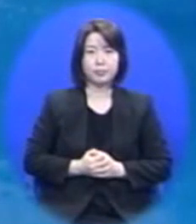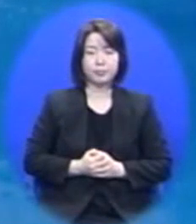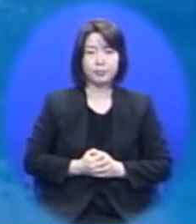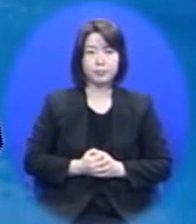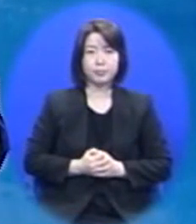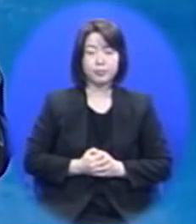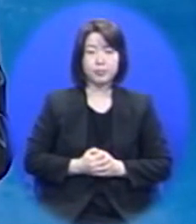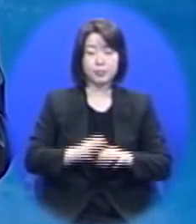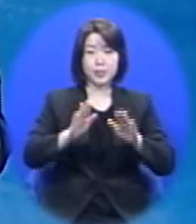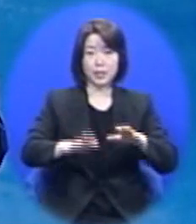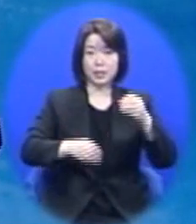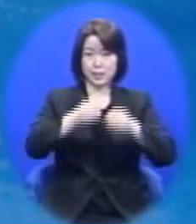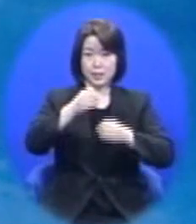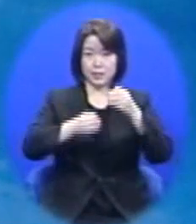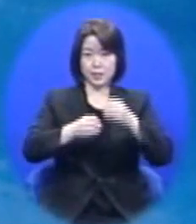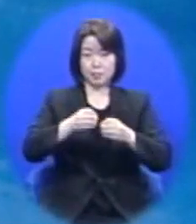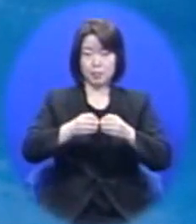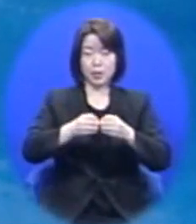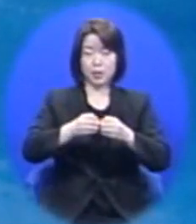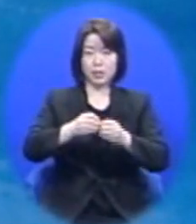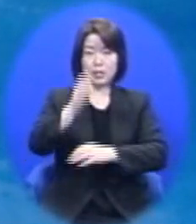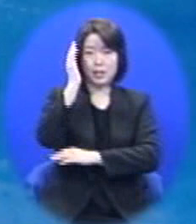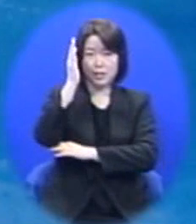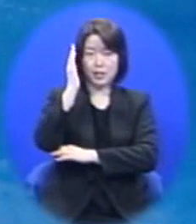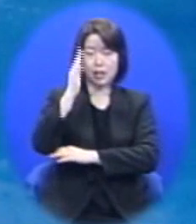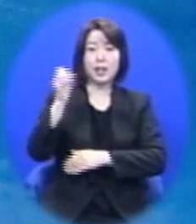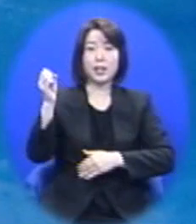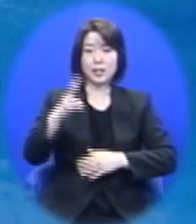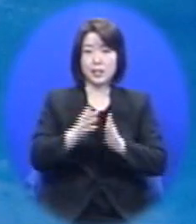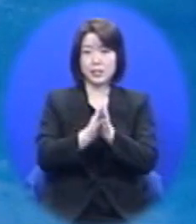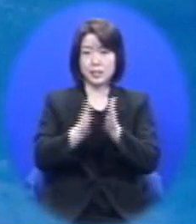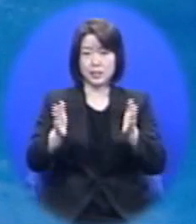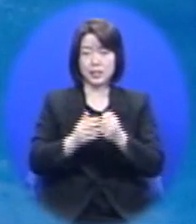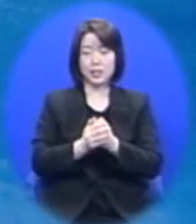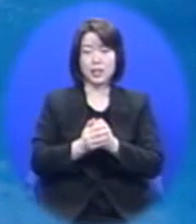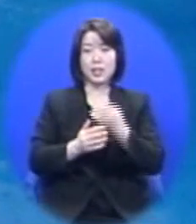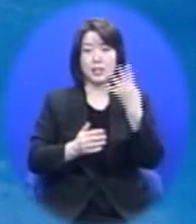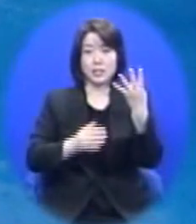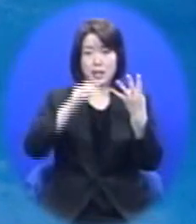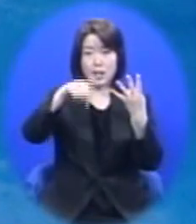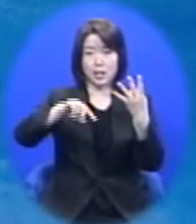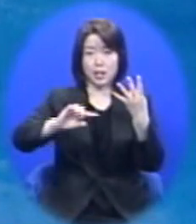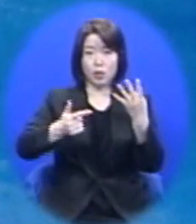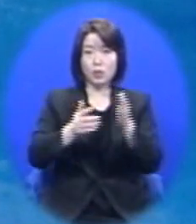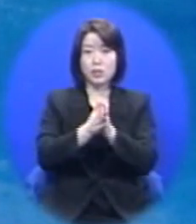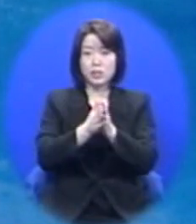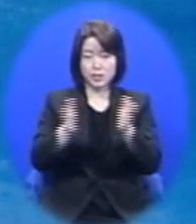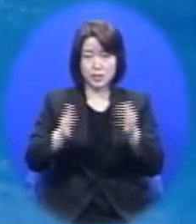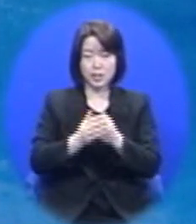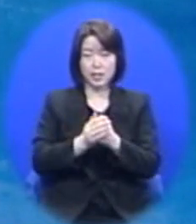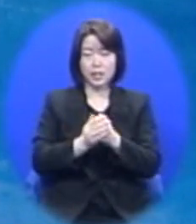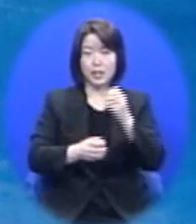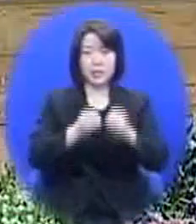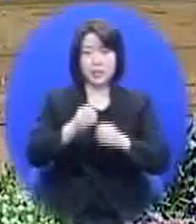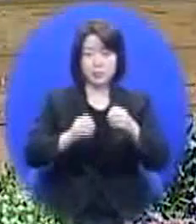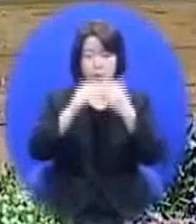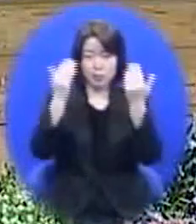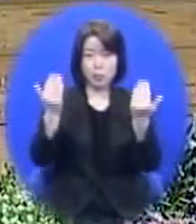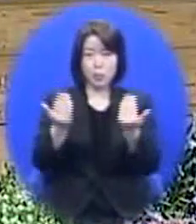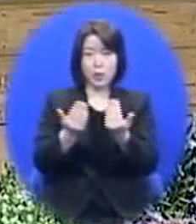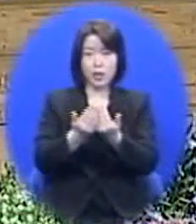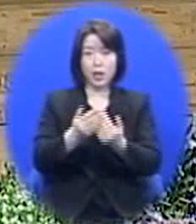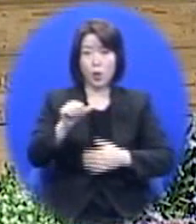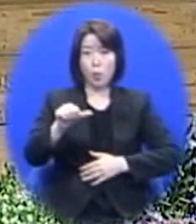이제 시편 강의를 다시 시작합니다. 4권이 됩니다. 이제 시편 전체의 5분의